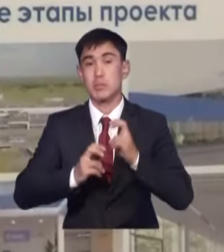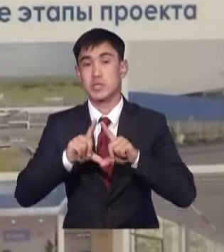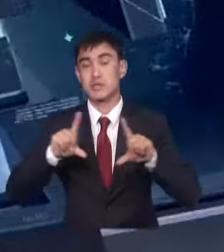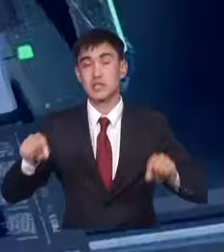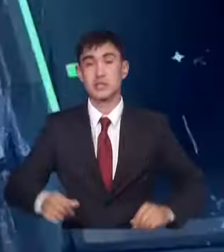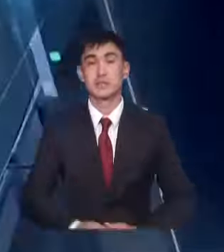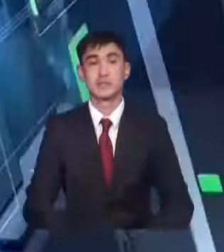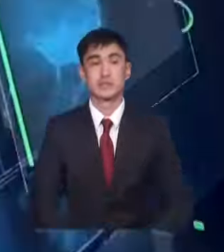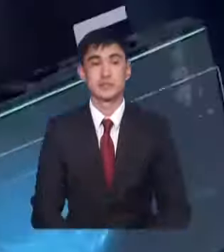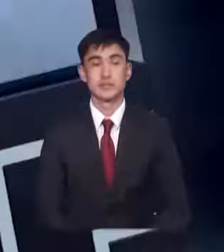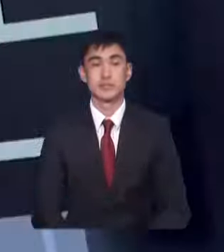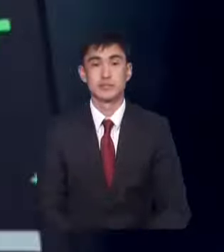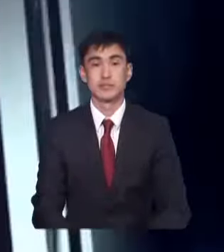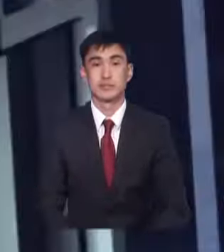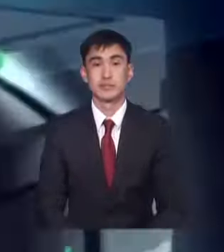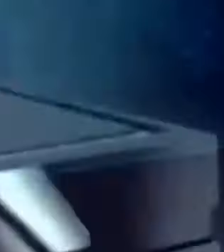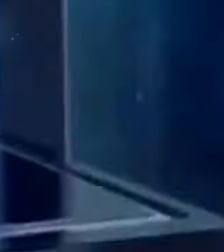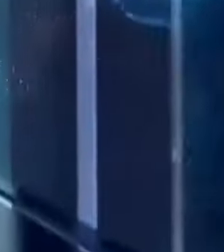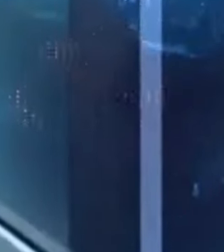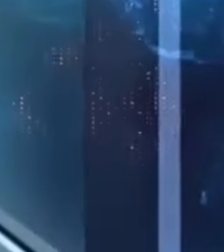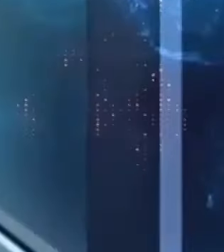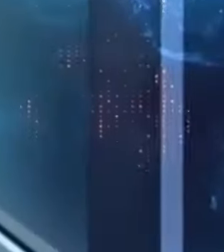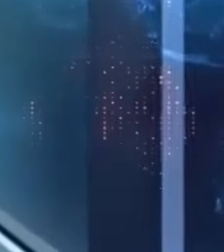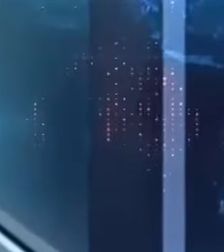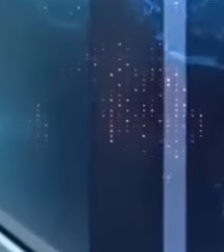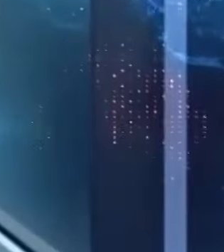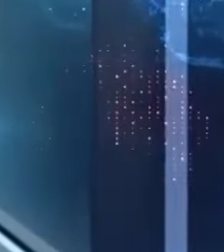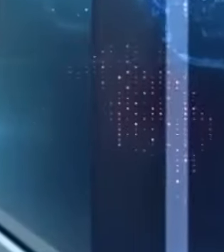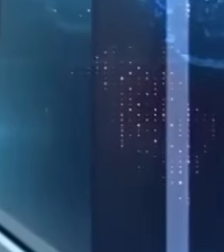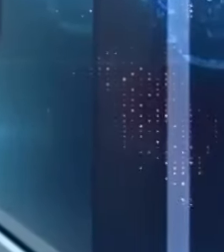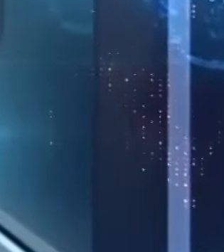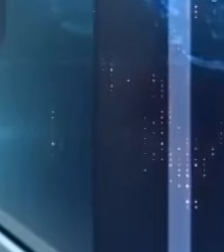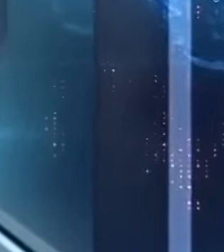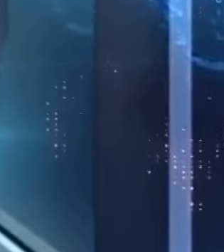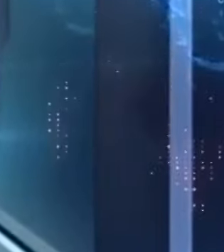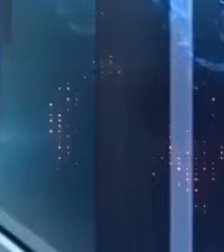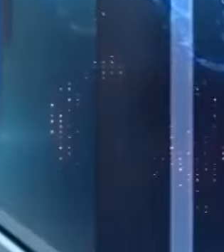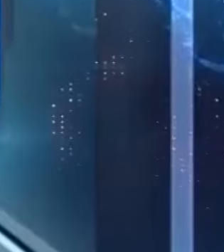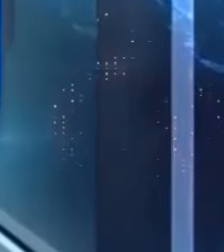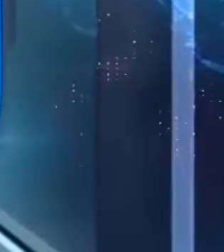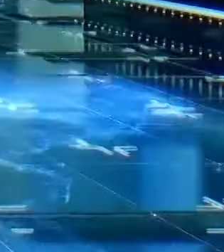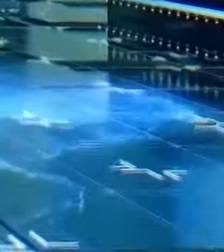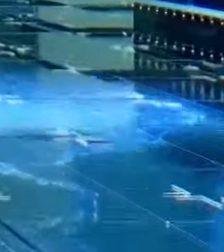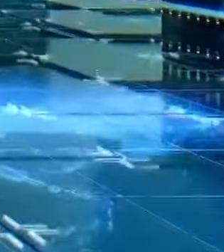здания айслу Жандосова Камила нш в зал и маноли телеканал же тасу илийский район